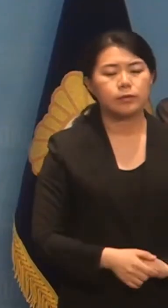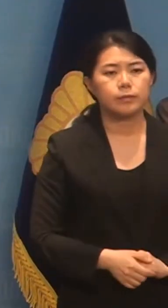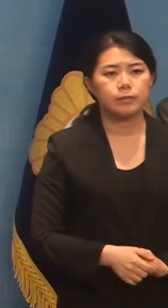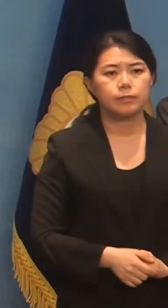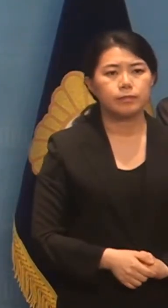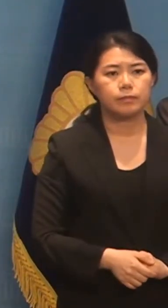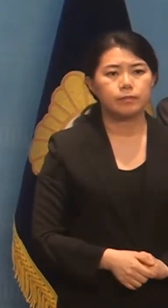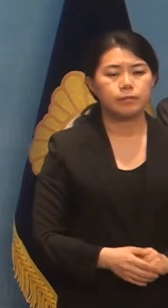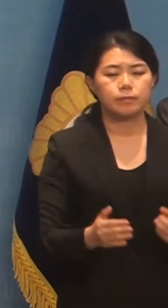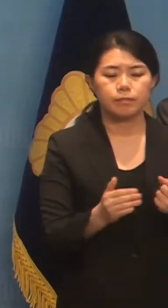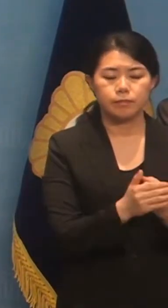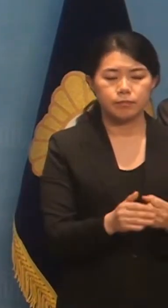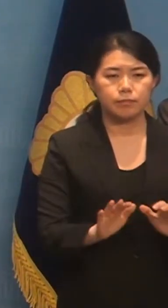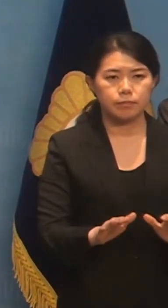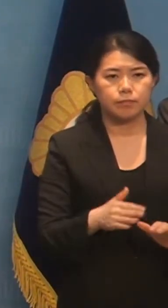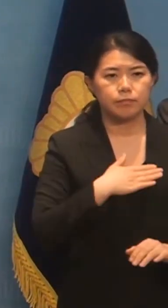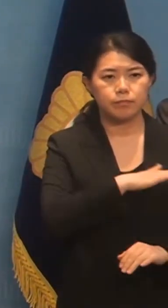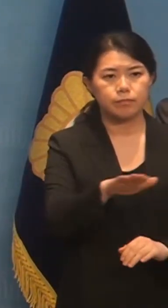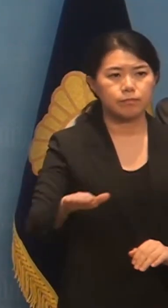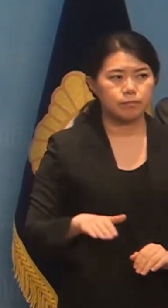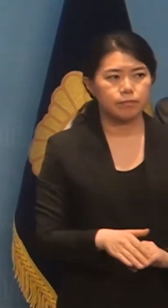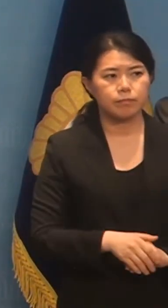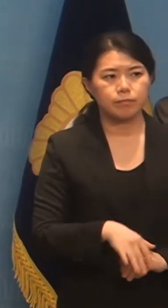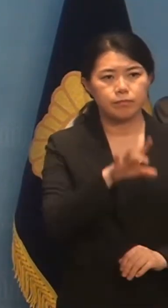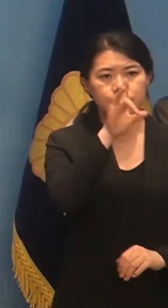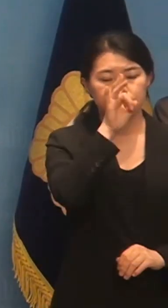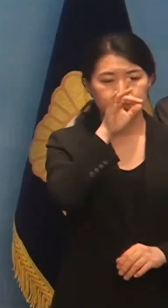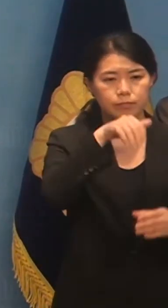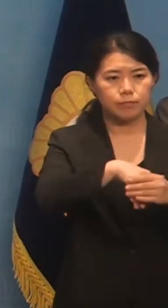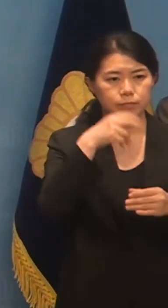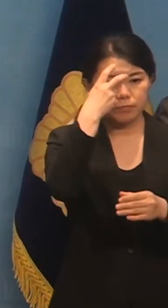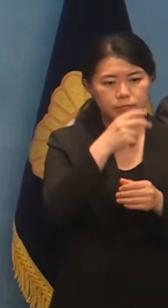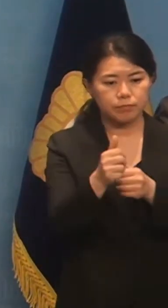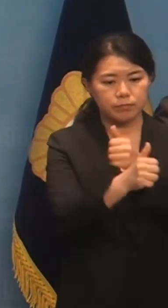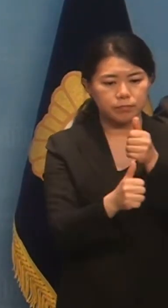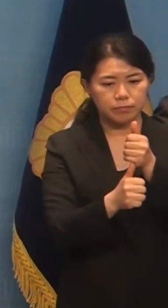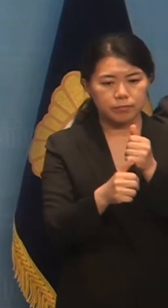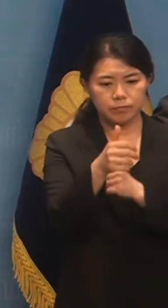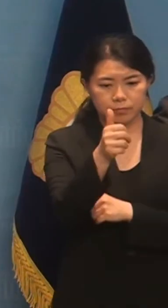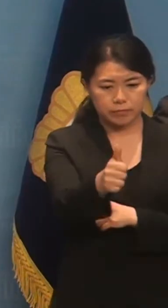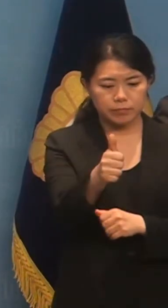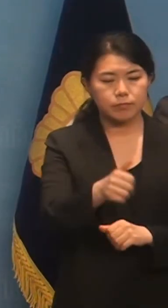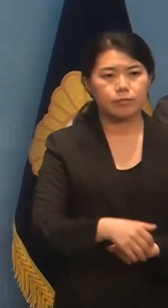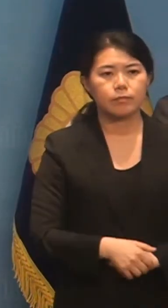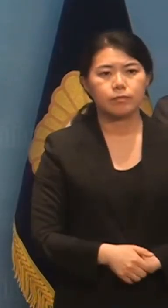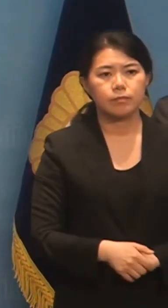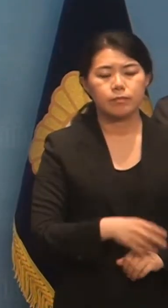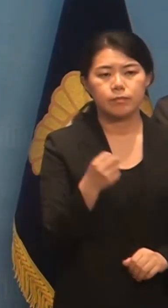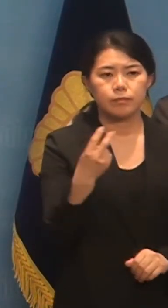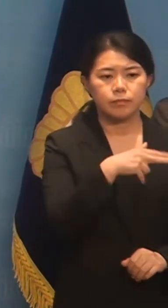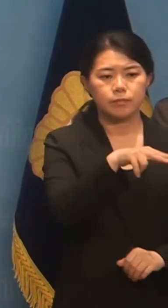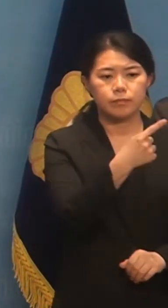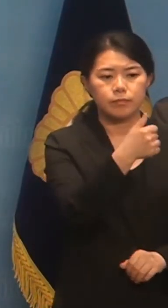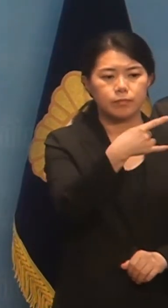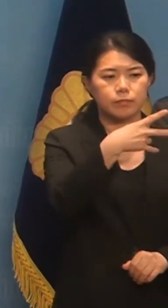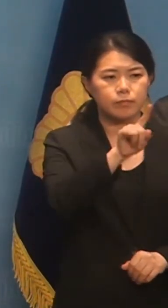있습니다. 이에 우리는 중앙선관위 노태엽 위원장과 또